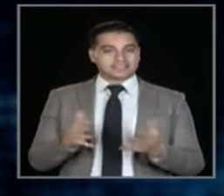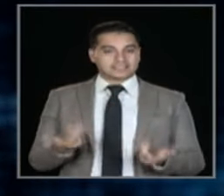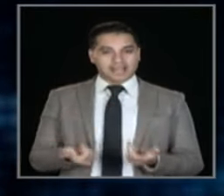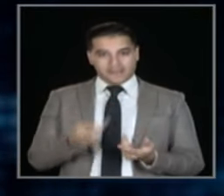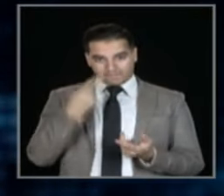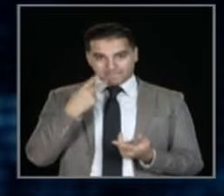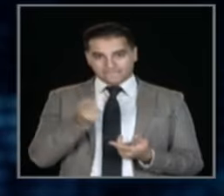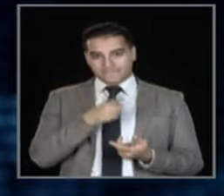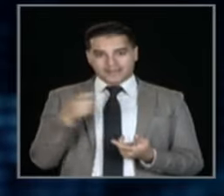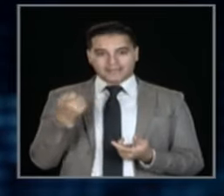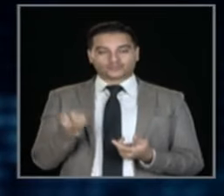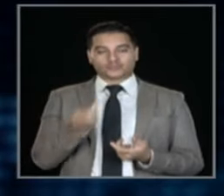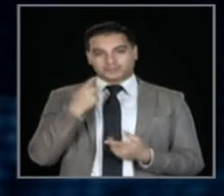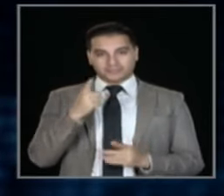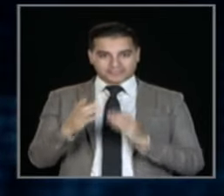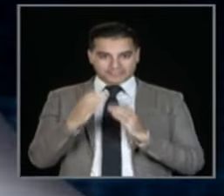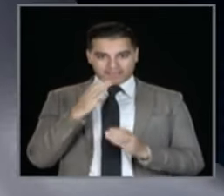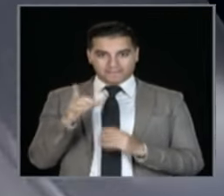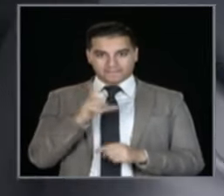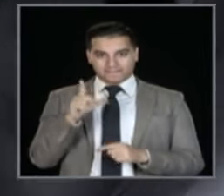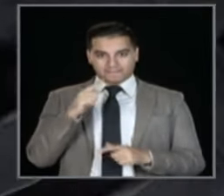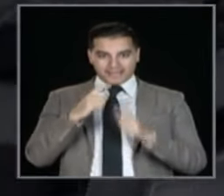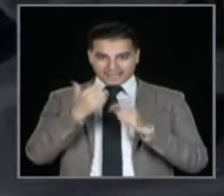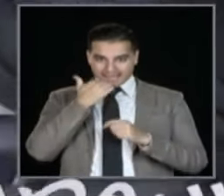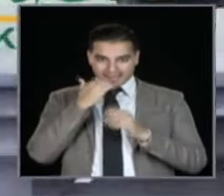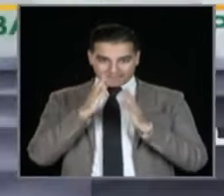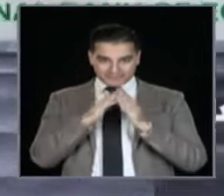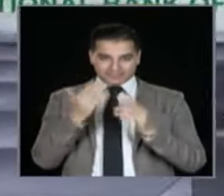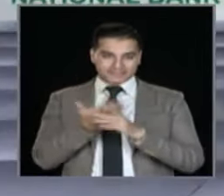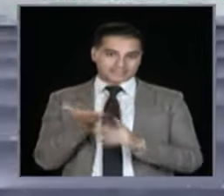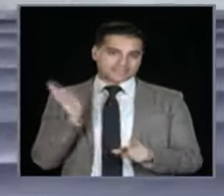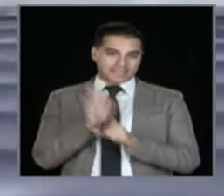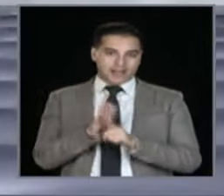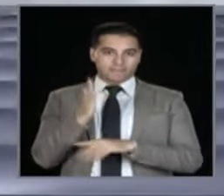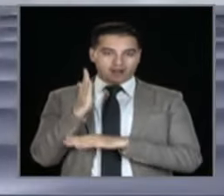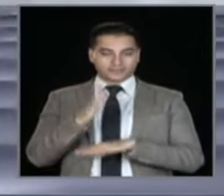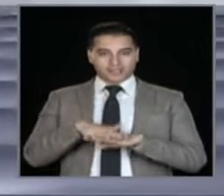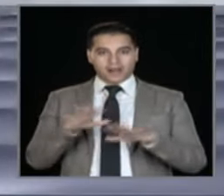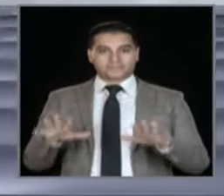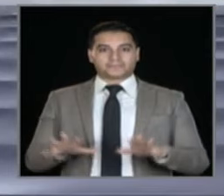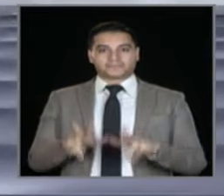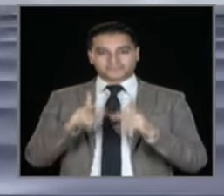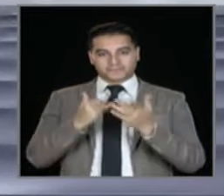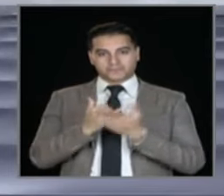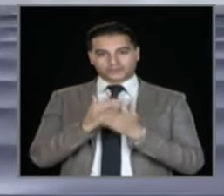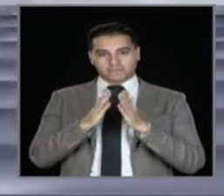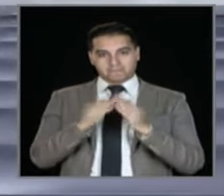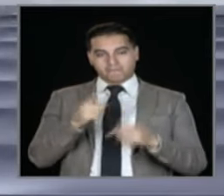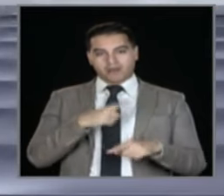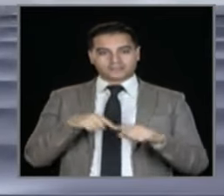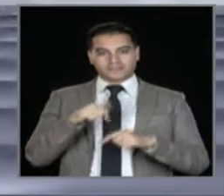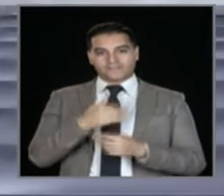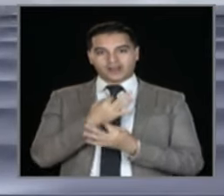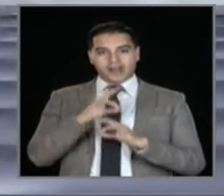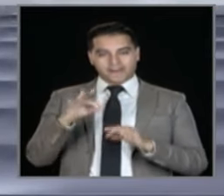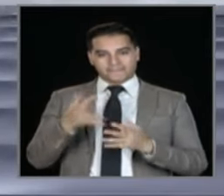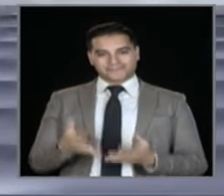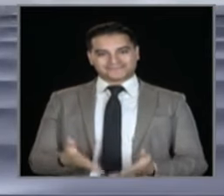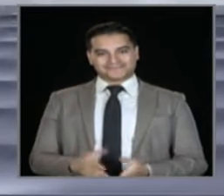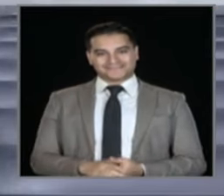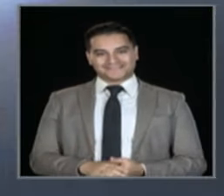دلوقتي 175 نقطة في خزنة البنك الأهلي المصري الداعم الرئيسي لتطوير مدارس مصر بمختلف